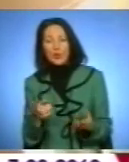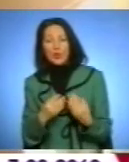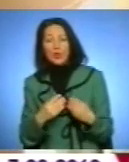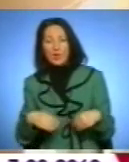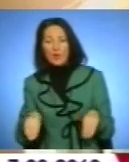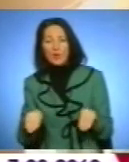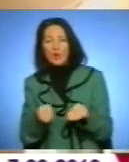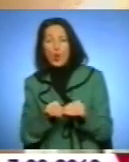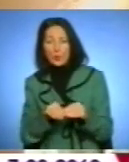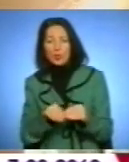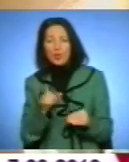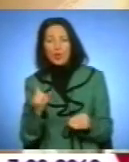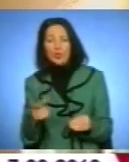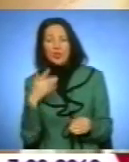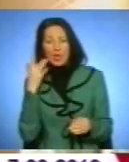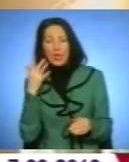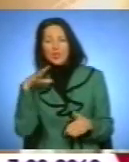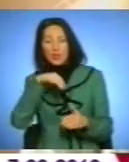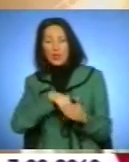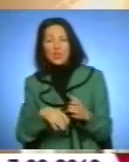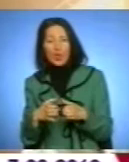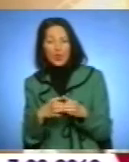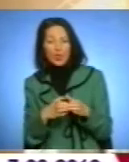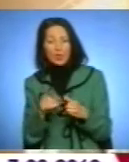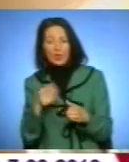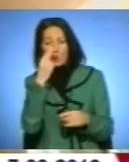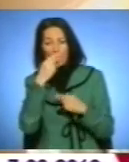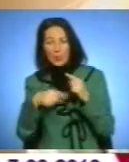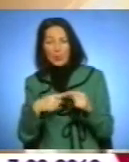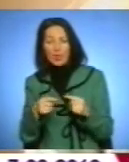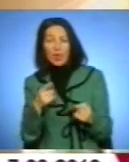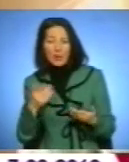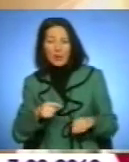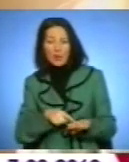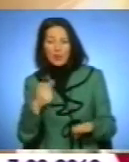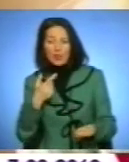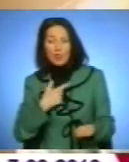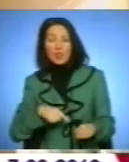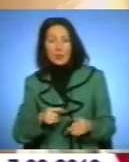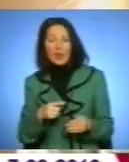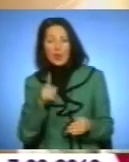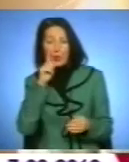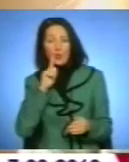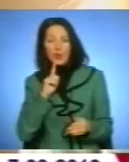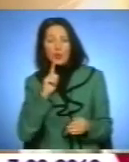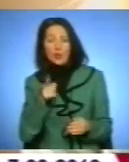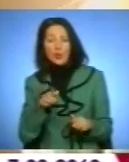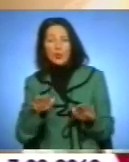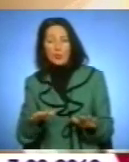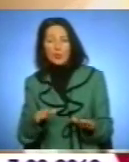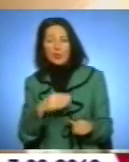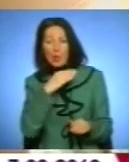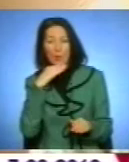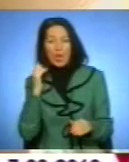війти в такий колектив. Вона тут адаптується і далі своє життя досить комфортно. Ви ж бачите, яке тут приміщення. Тут дуже багато працівників приклали